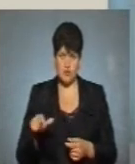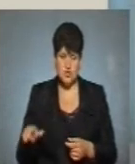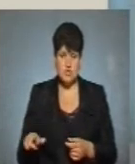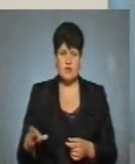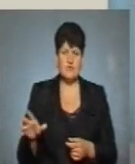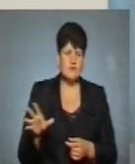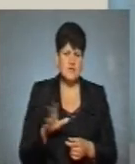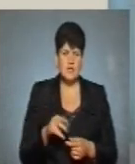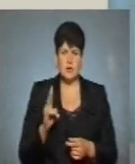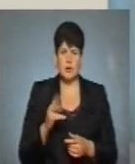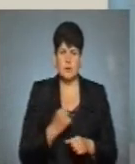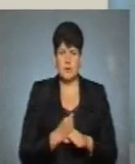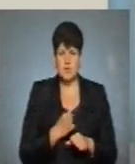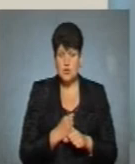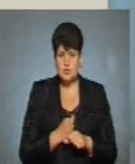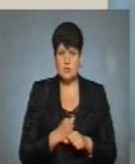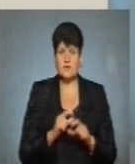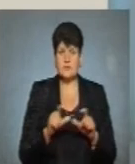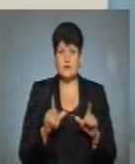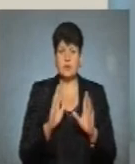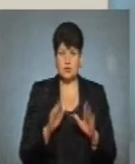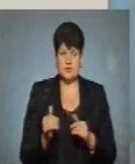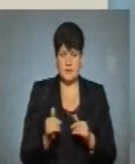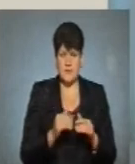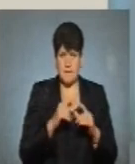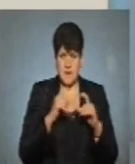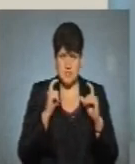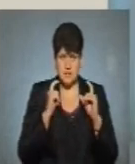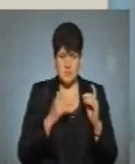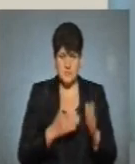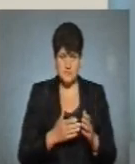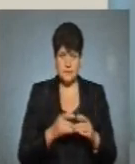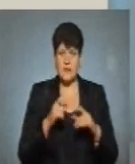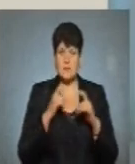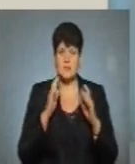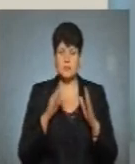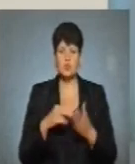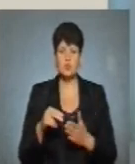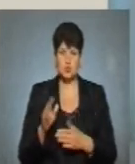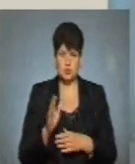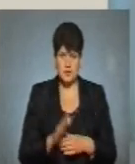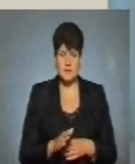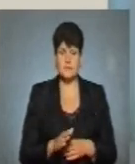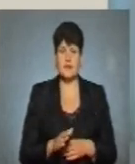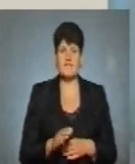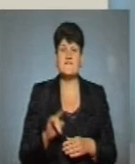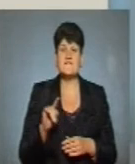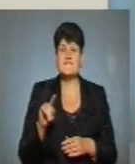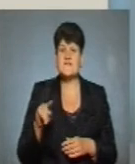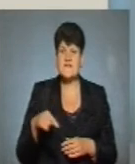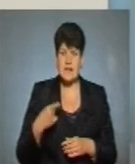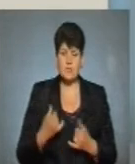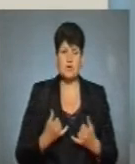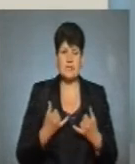хто буде працювати, вони будуть забезпечені масками, маски будуть закуплені. Вимог